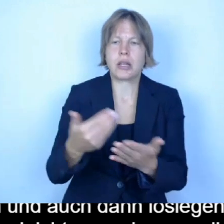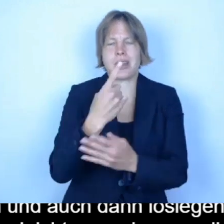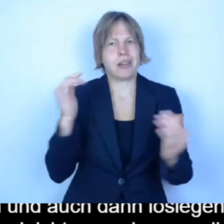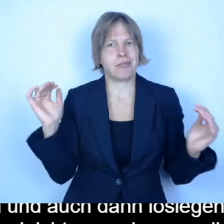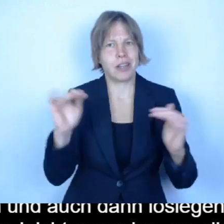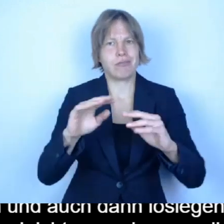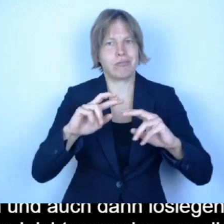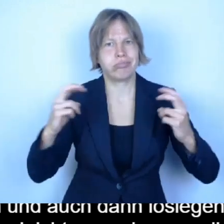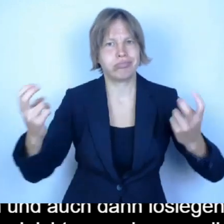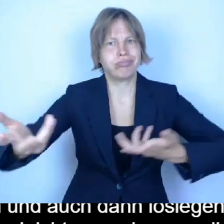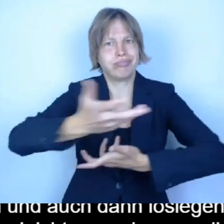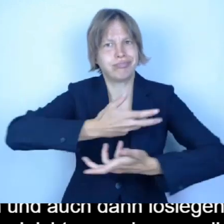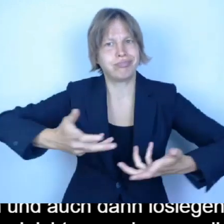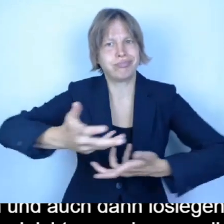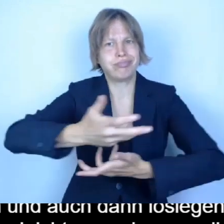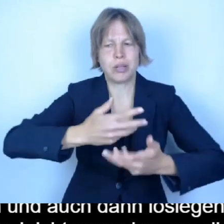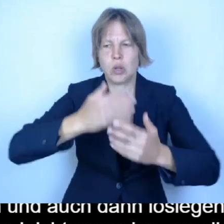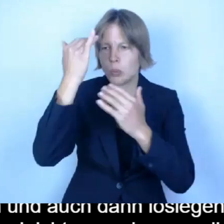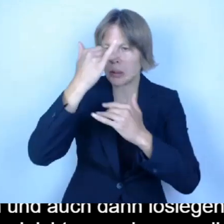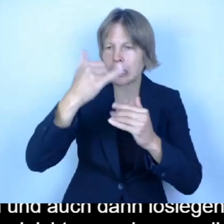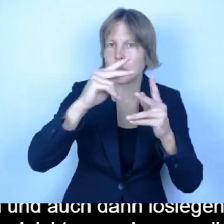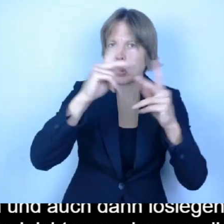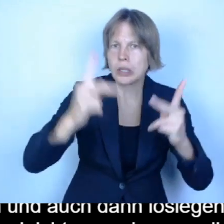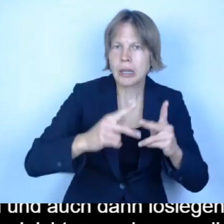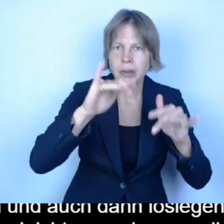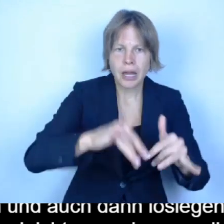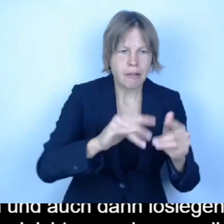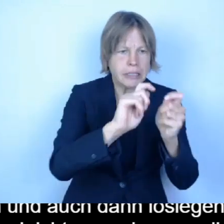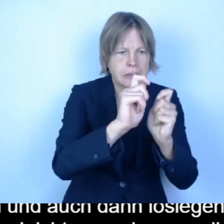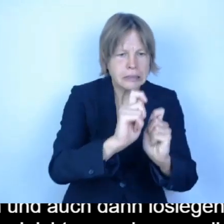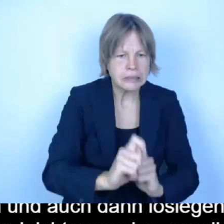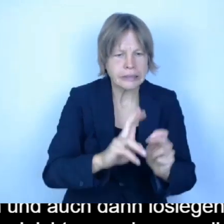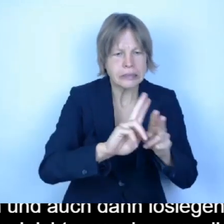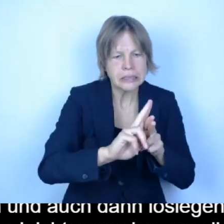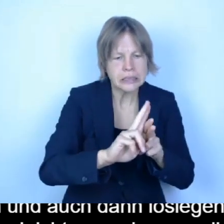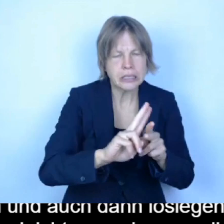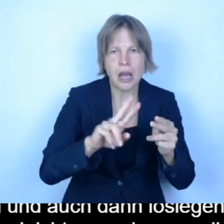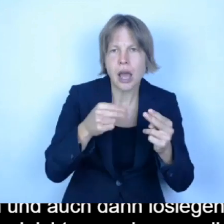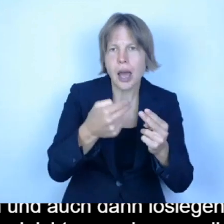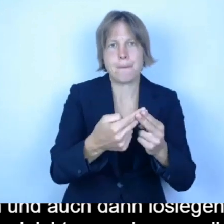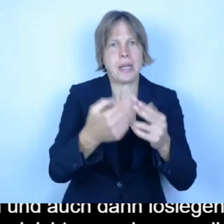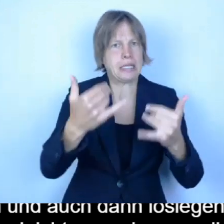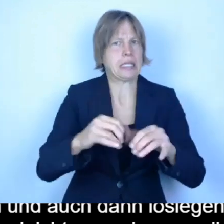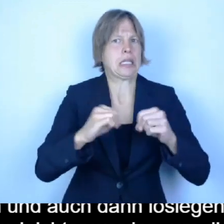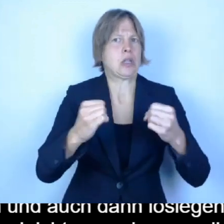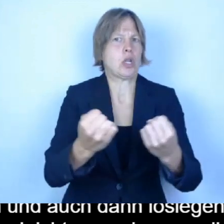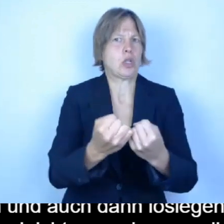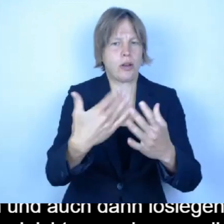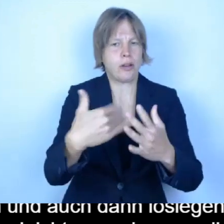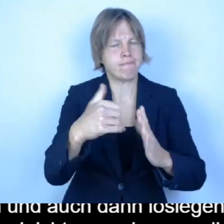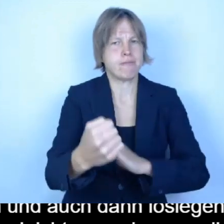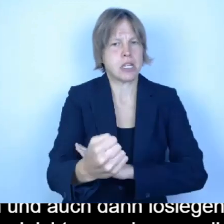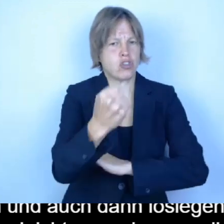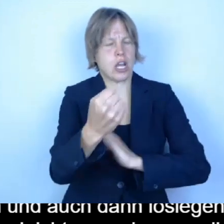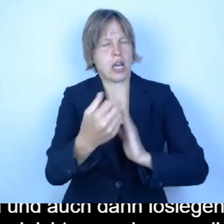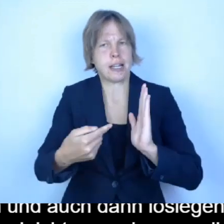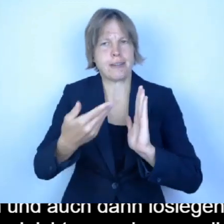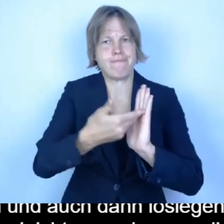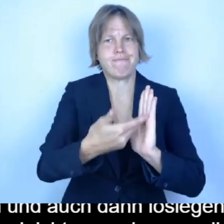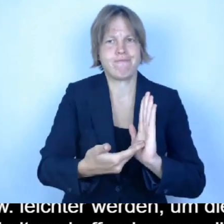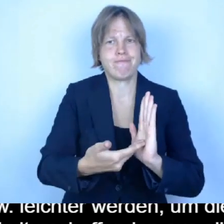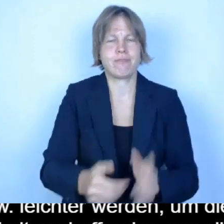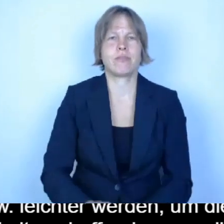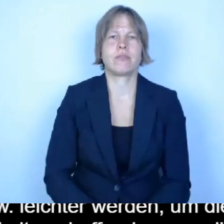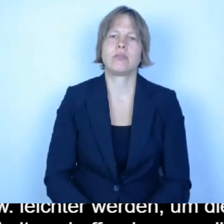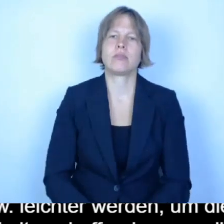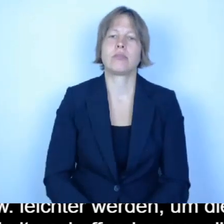verbessert, nachjustiert und gestärkt. Unser kultureller Rettungsschirm, den wir jetzt auflegen und vorschlagen, ist nicht etwa, wie es